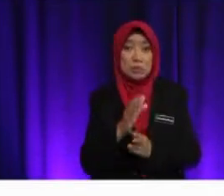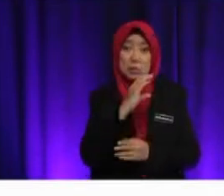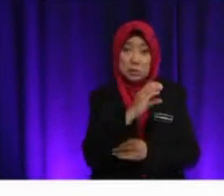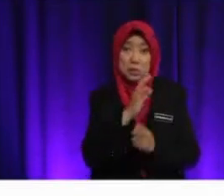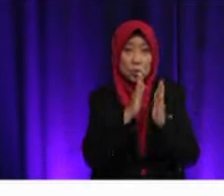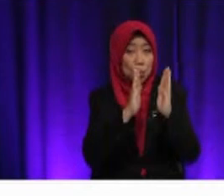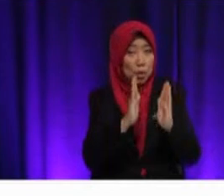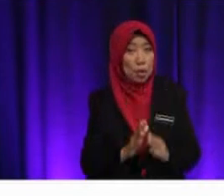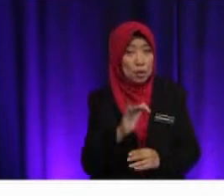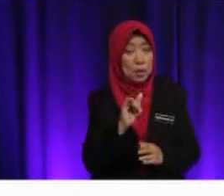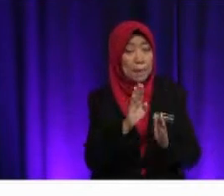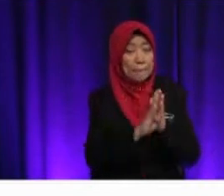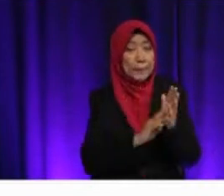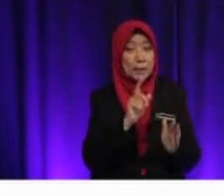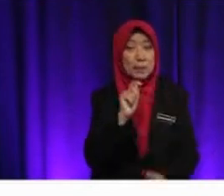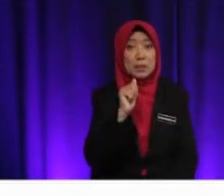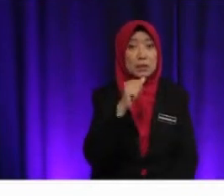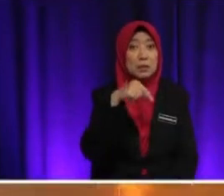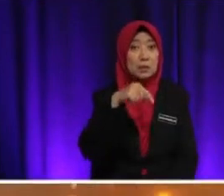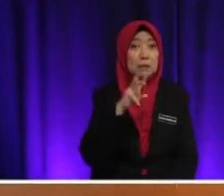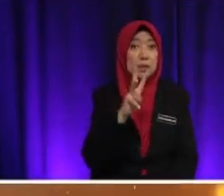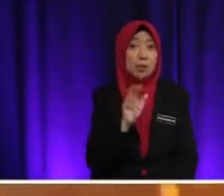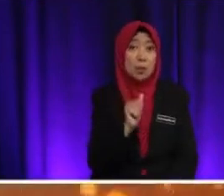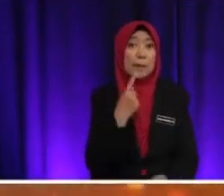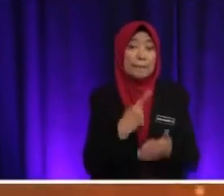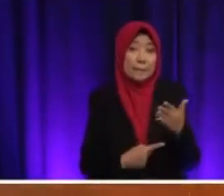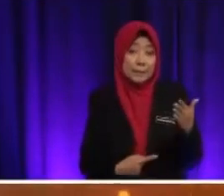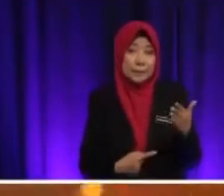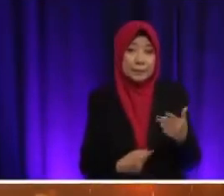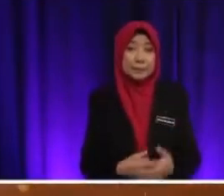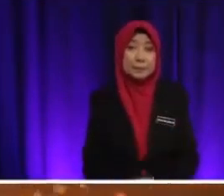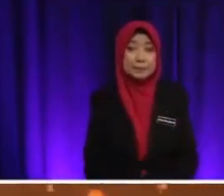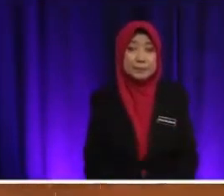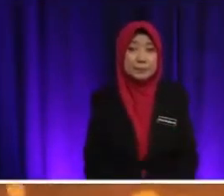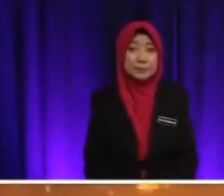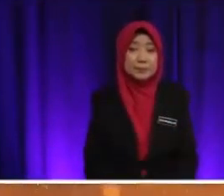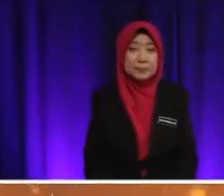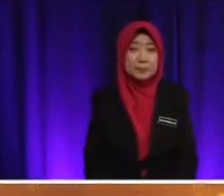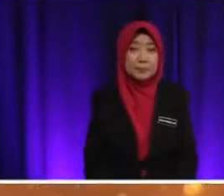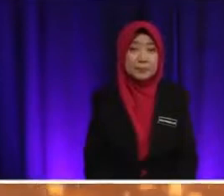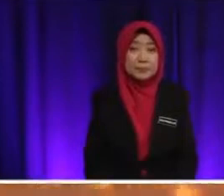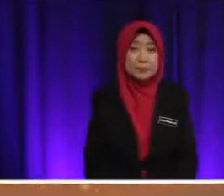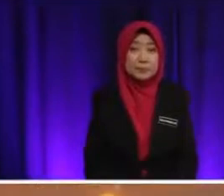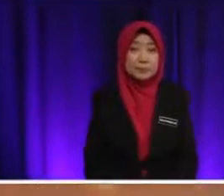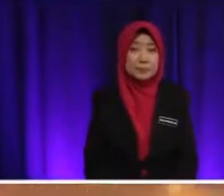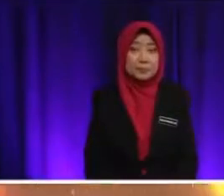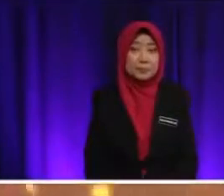yang bertakwa. Siapa jawab? Sila angkat tangan. Silakan. Fitri lagi. Fitri lagi. Okey, silakan Fitri.